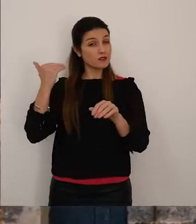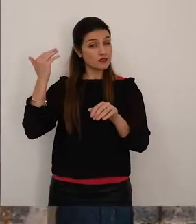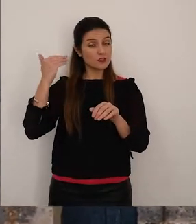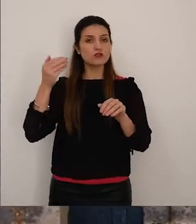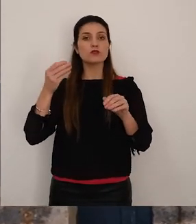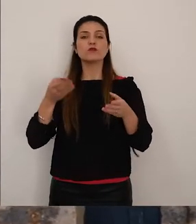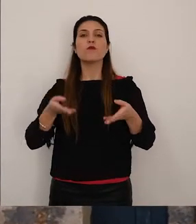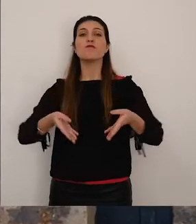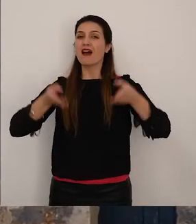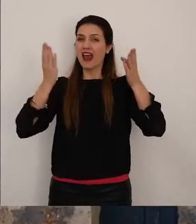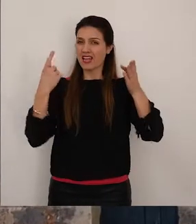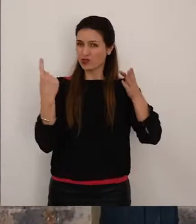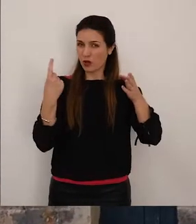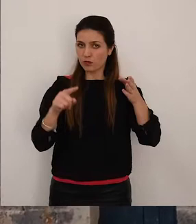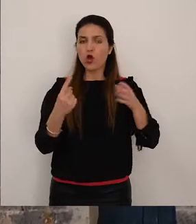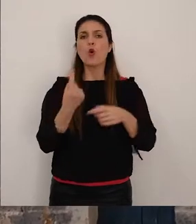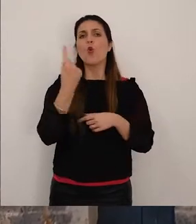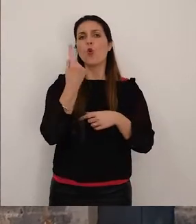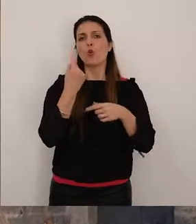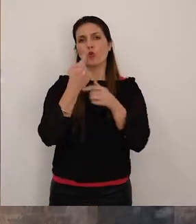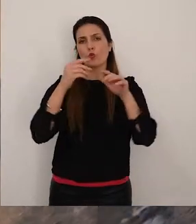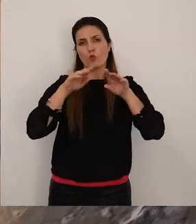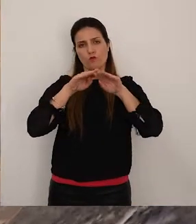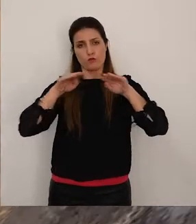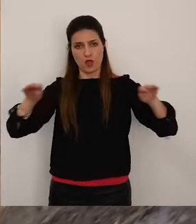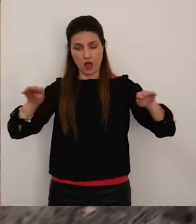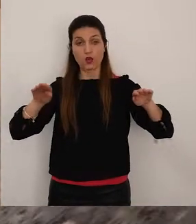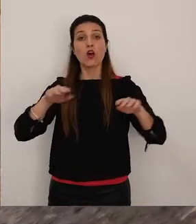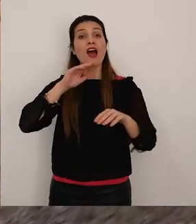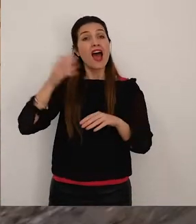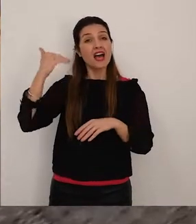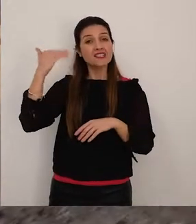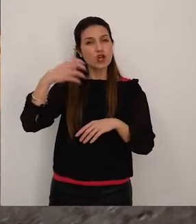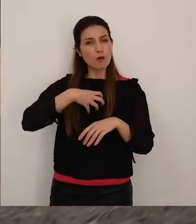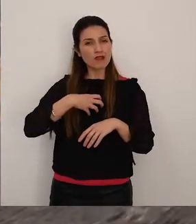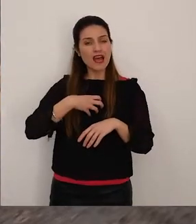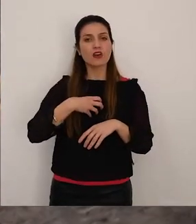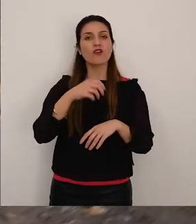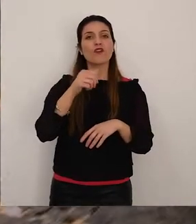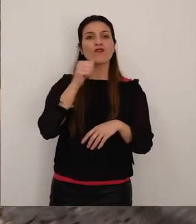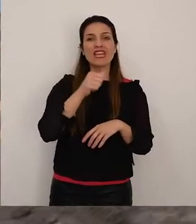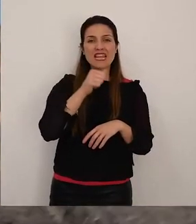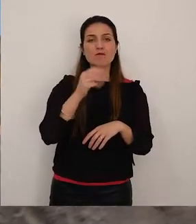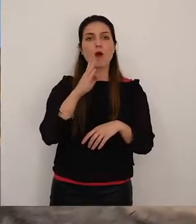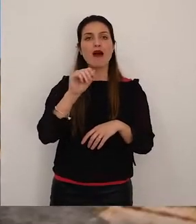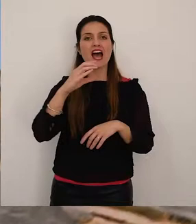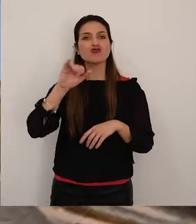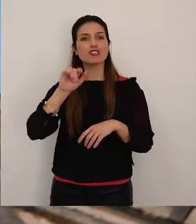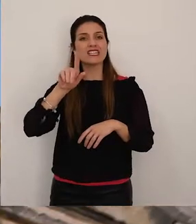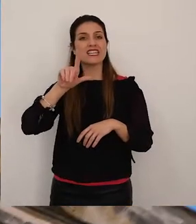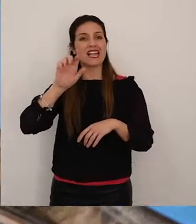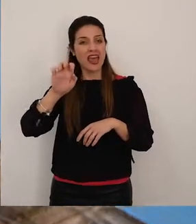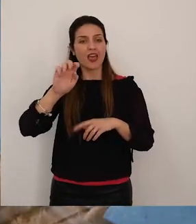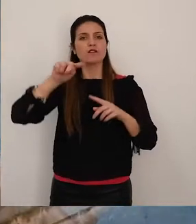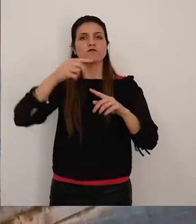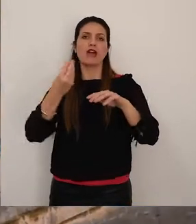Inizialmente il palazzo si sviluppava su un unico piano. Fu l'antico proprietario Filippo Bacile a sopraelevarlo di un ulteriore piano, sulla